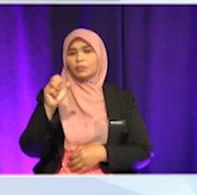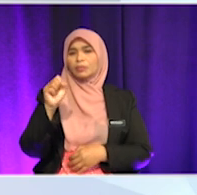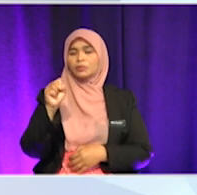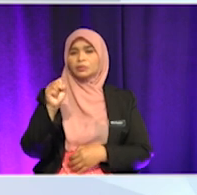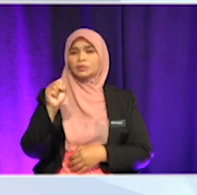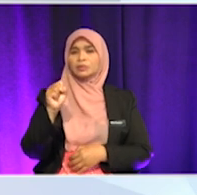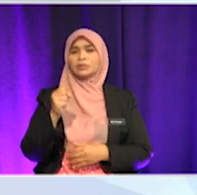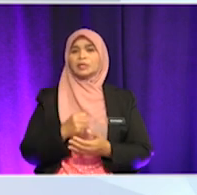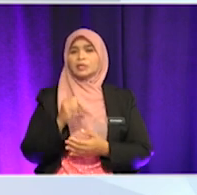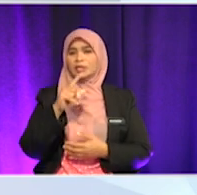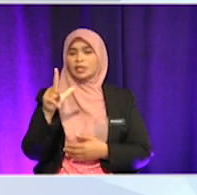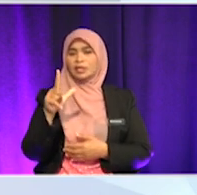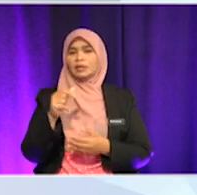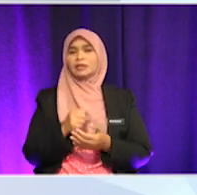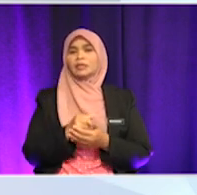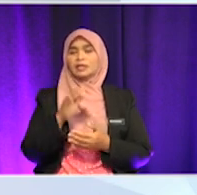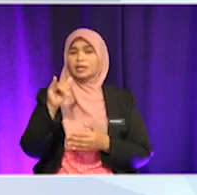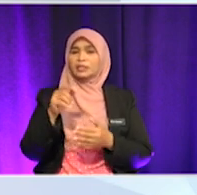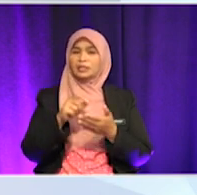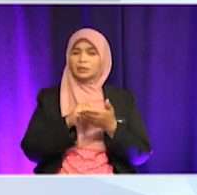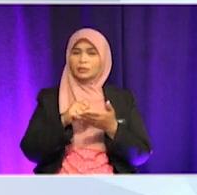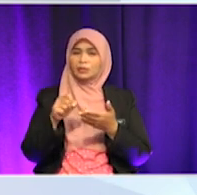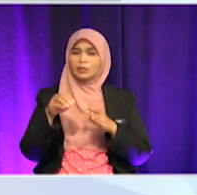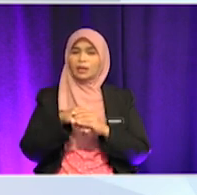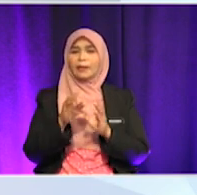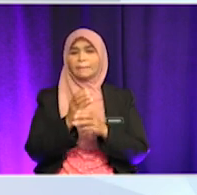algebra yang ditulis dalam bentuk